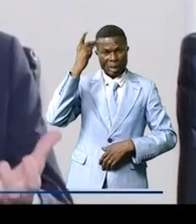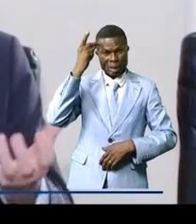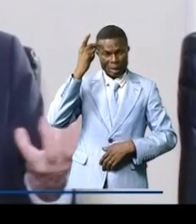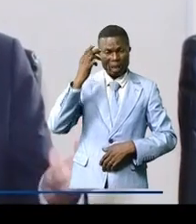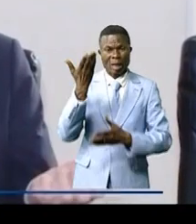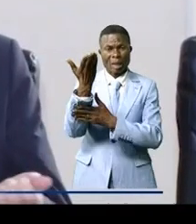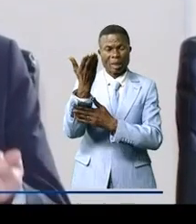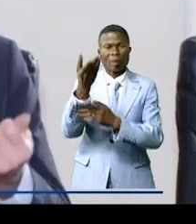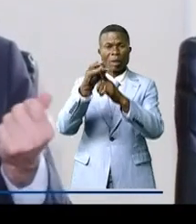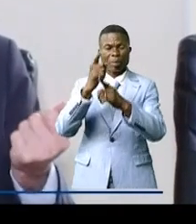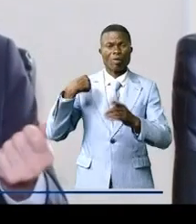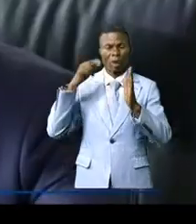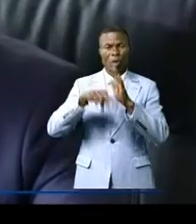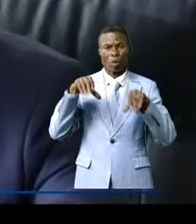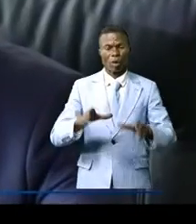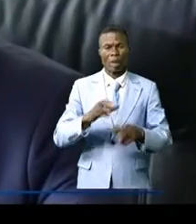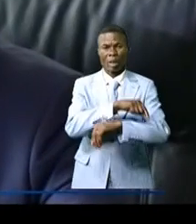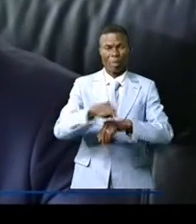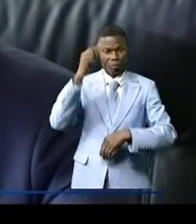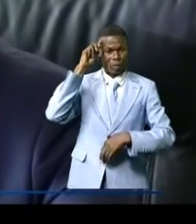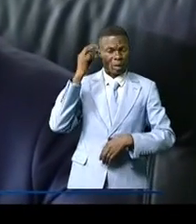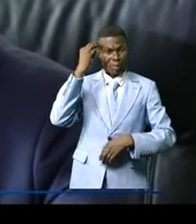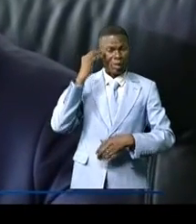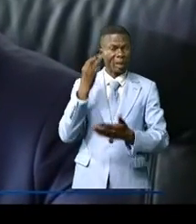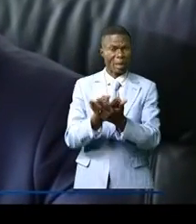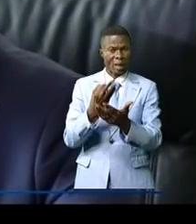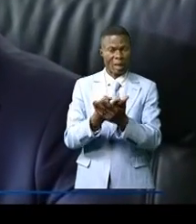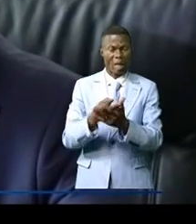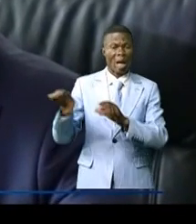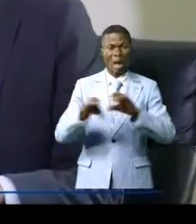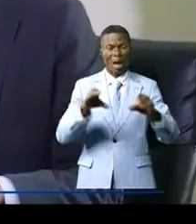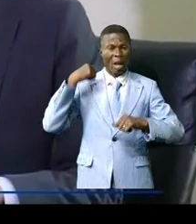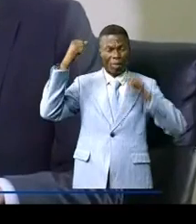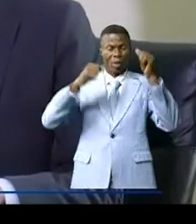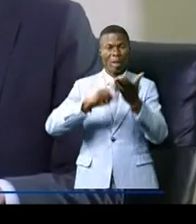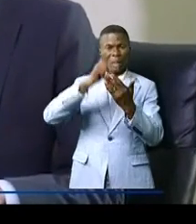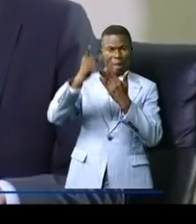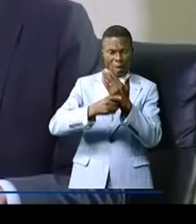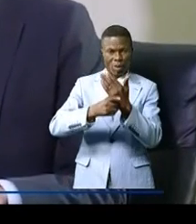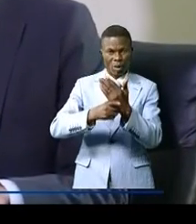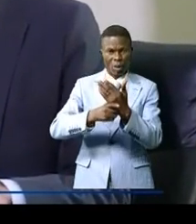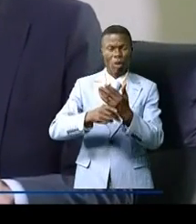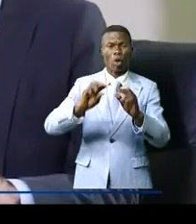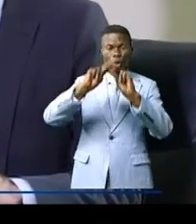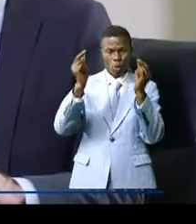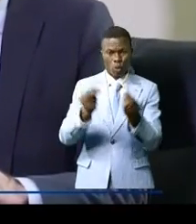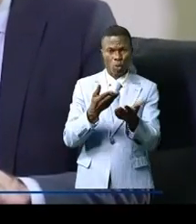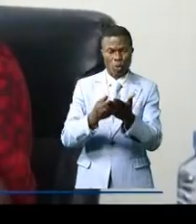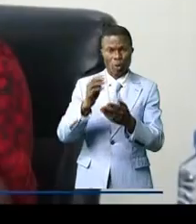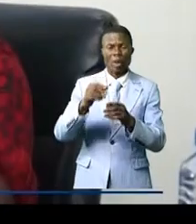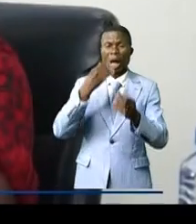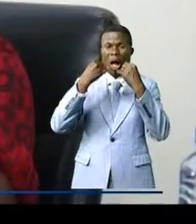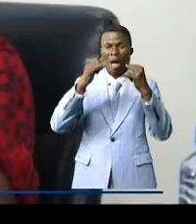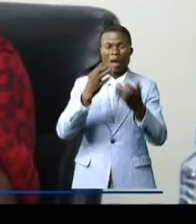du gouvernement congolais à travers le ministère des Finances pour la mise en œuvre d'un plan monté par la cellule nationale des